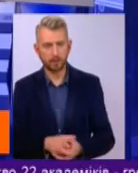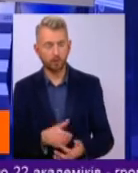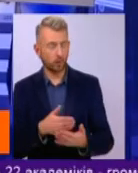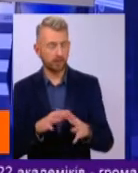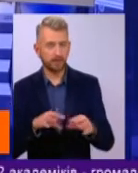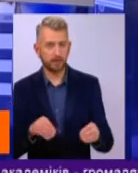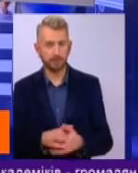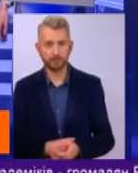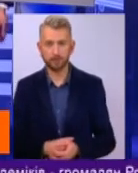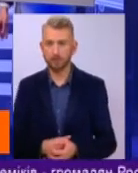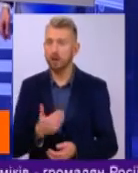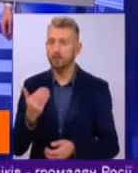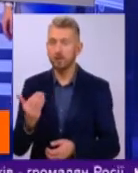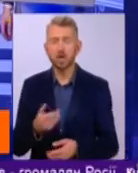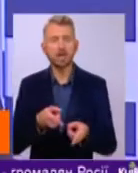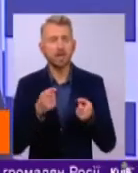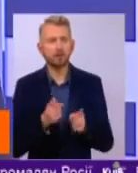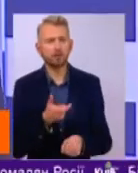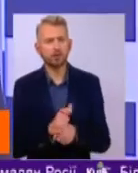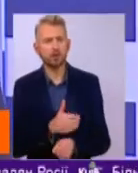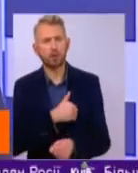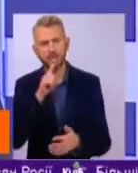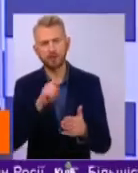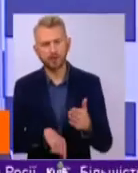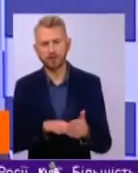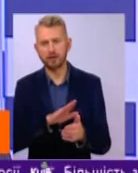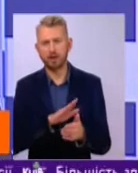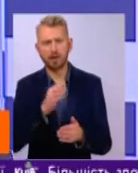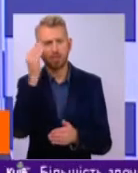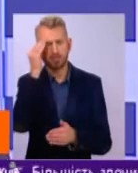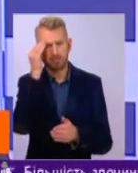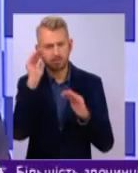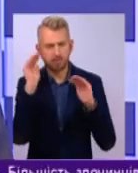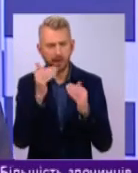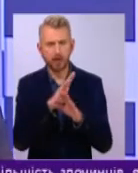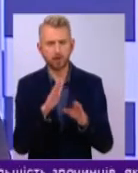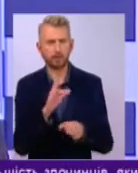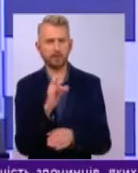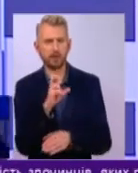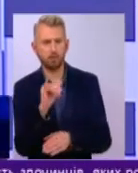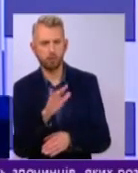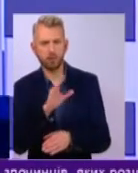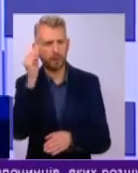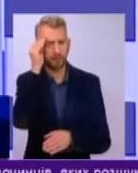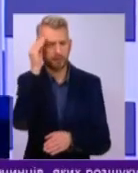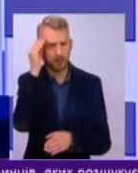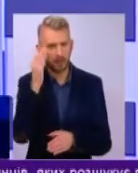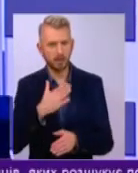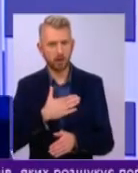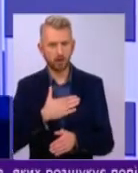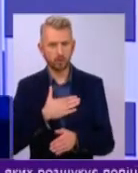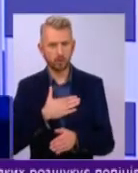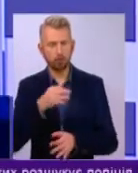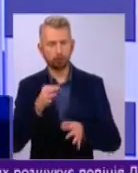все. Насправді дуже хочеться вірити в незаангажованість НАБУ, в незаангажованість